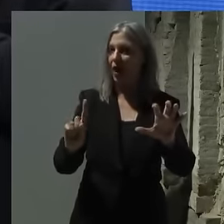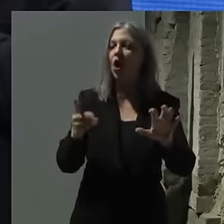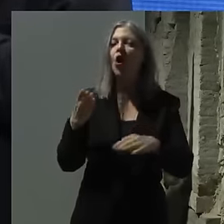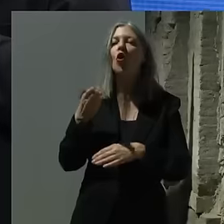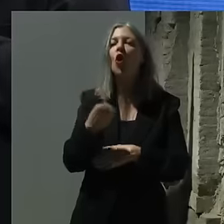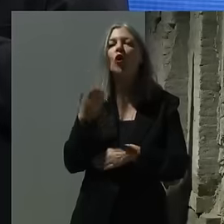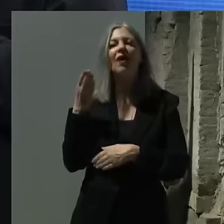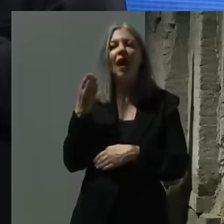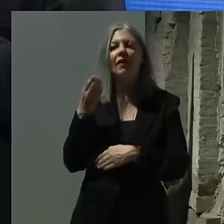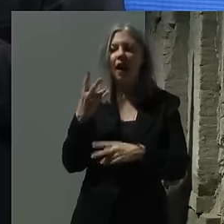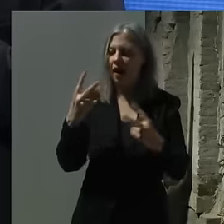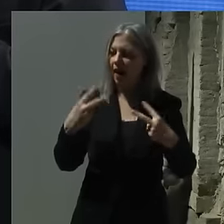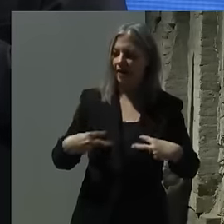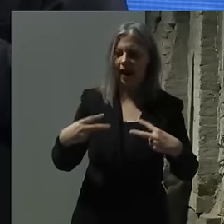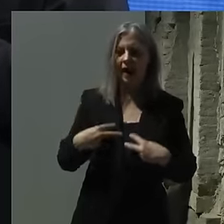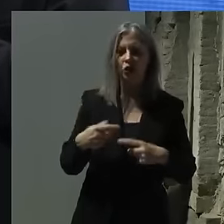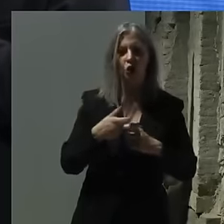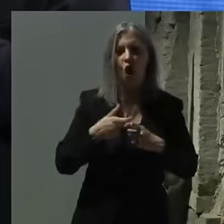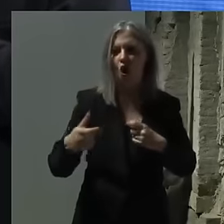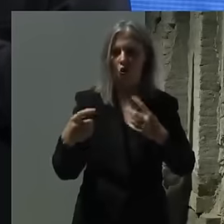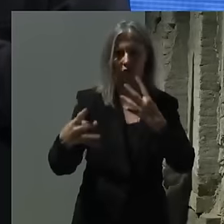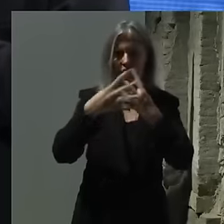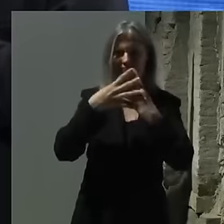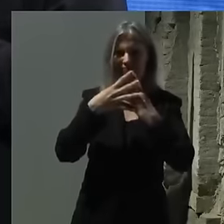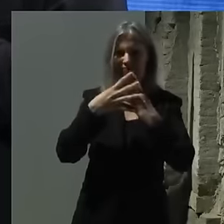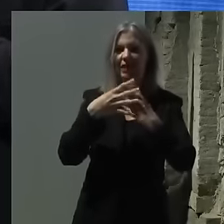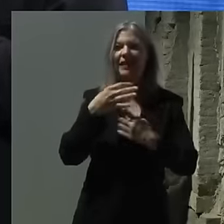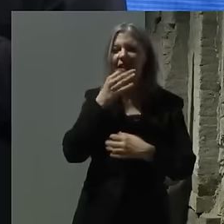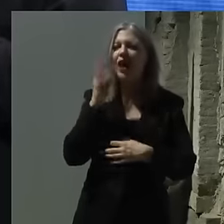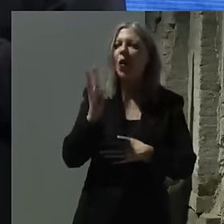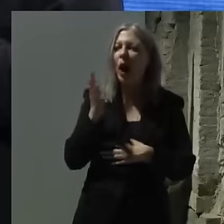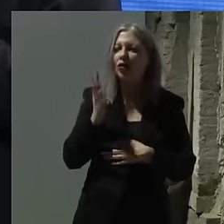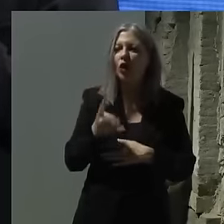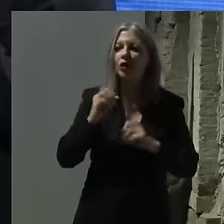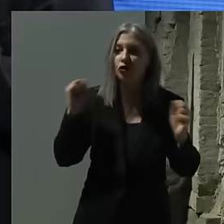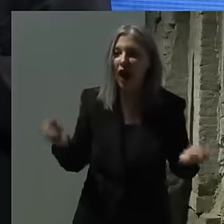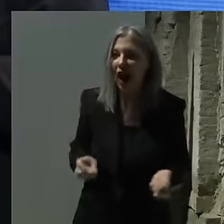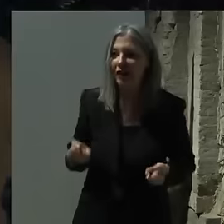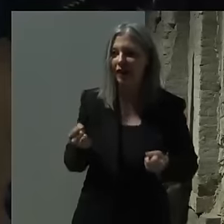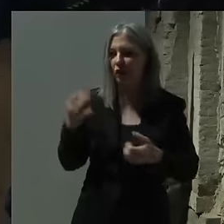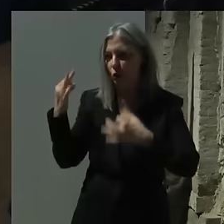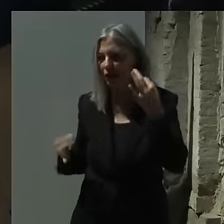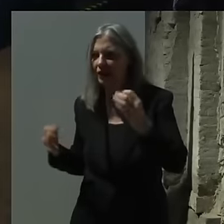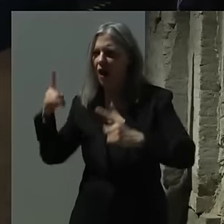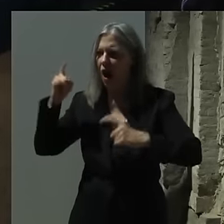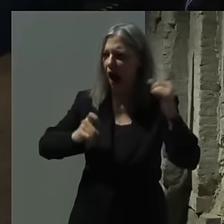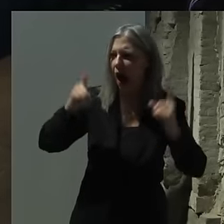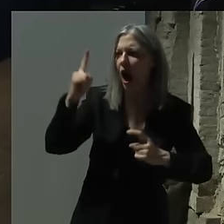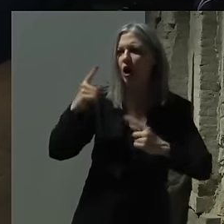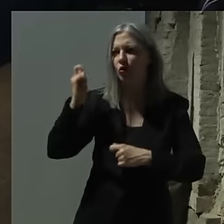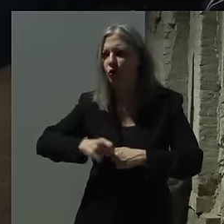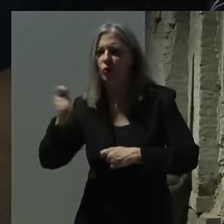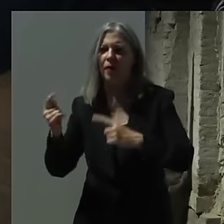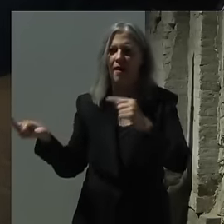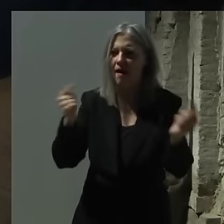Condanna all'ergastolo, quindi dal 76 per 14 anni di travaglio giudiziario arriva al momento finale in cui spera